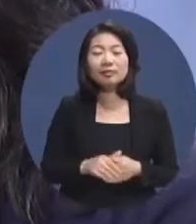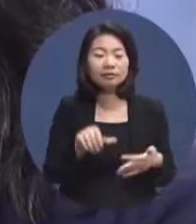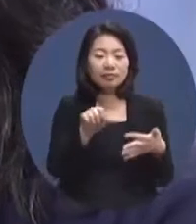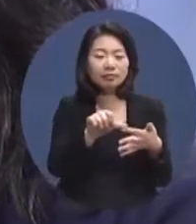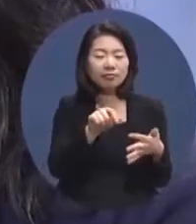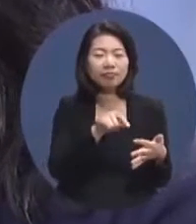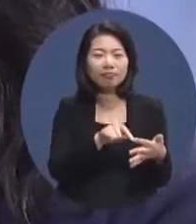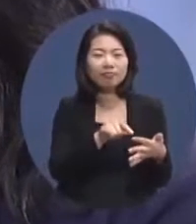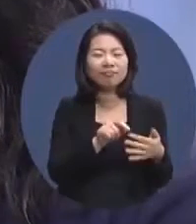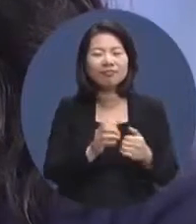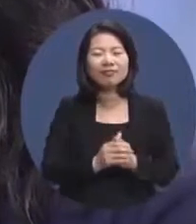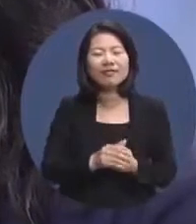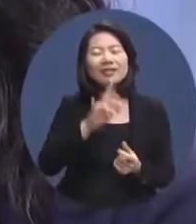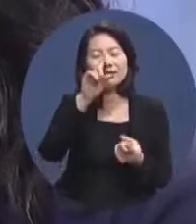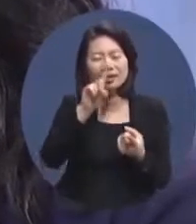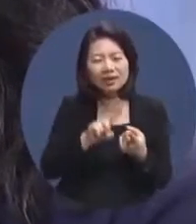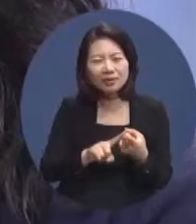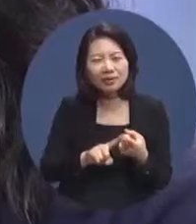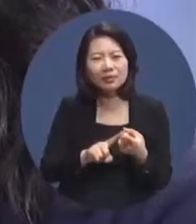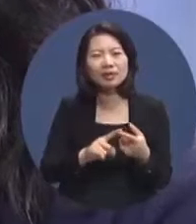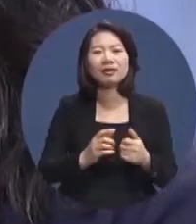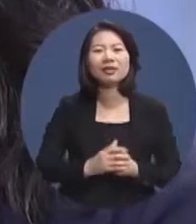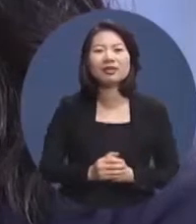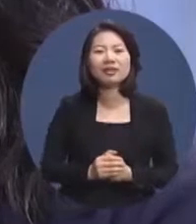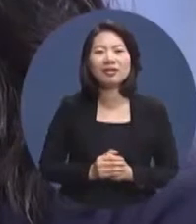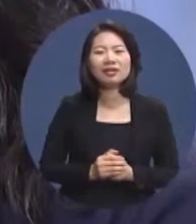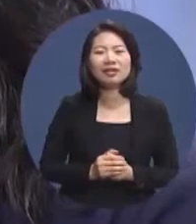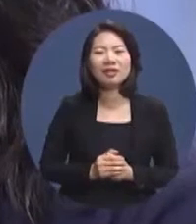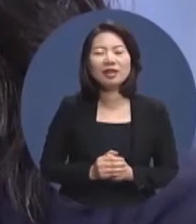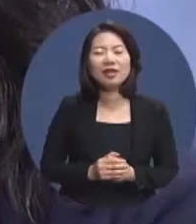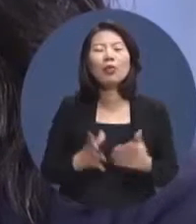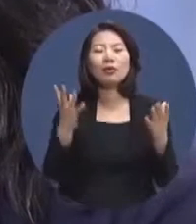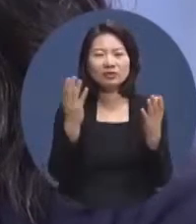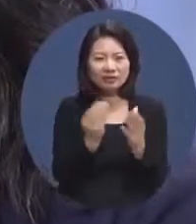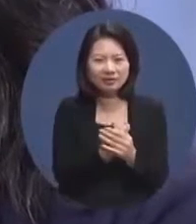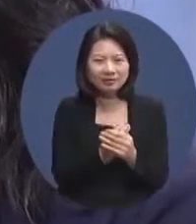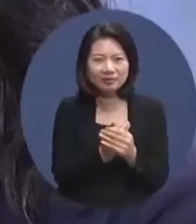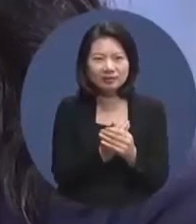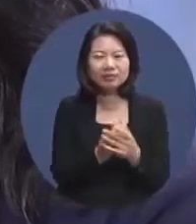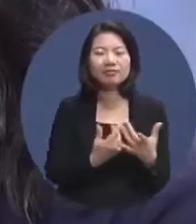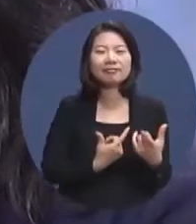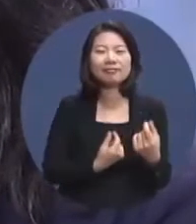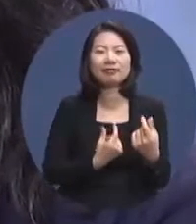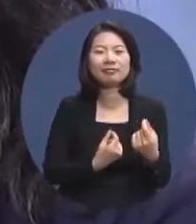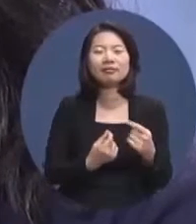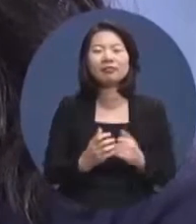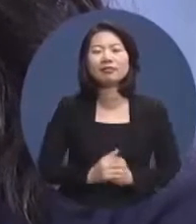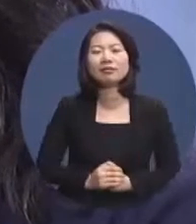너는 너는 그대로 그대로 온전하다. 온전하다.